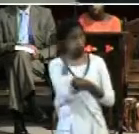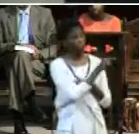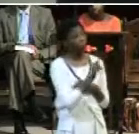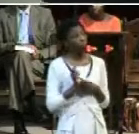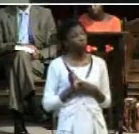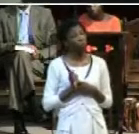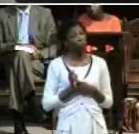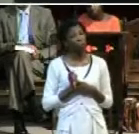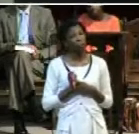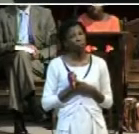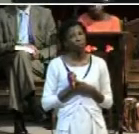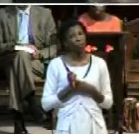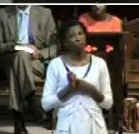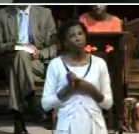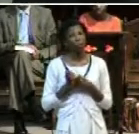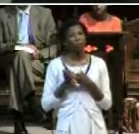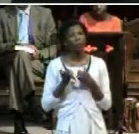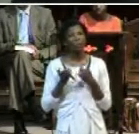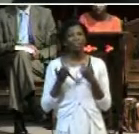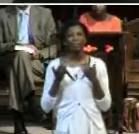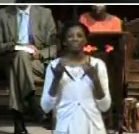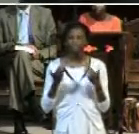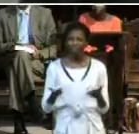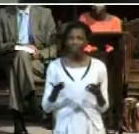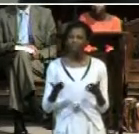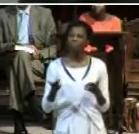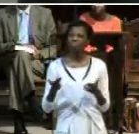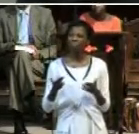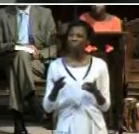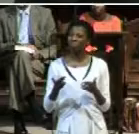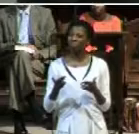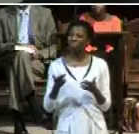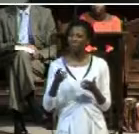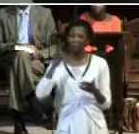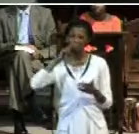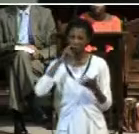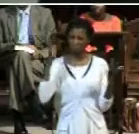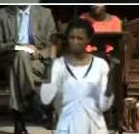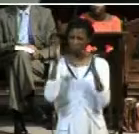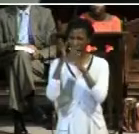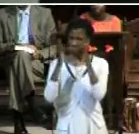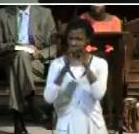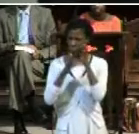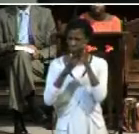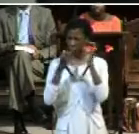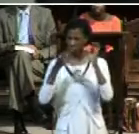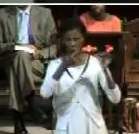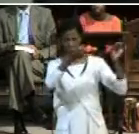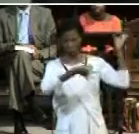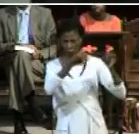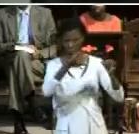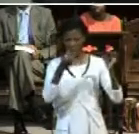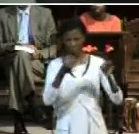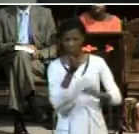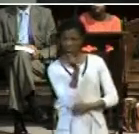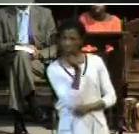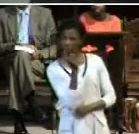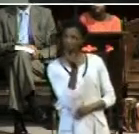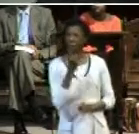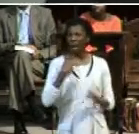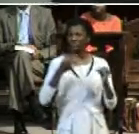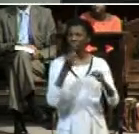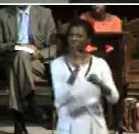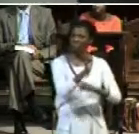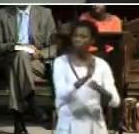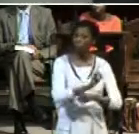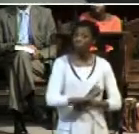Et si vous voulez, on en est là de cette question, et remarquez, Jésus ne profère aucun jugement, aucune menace.